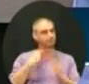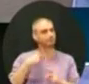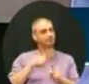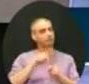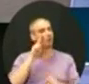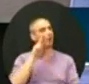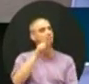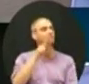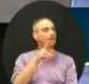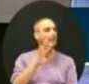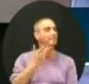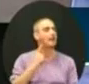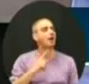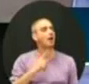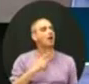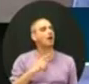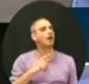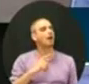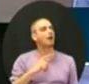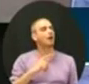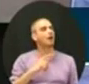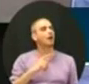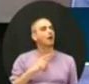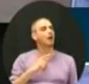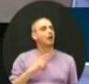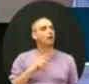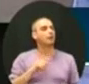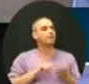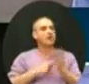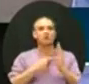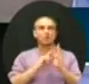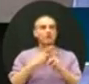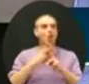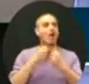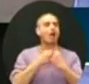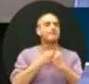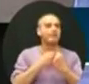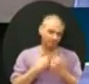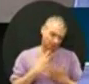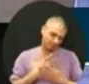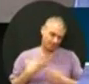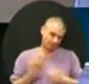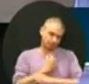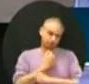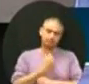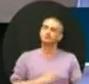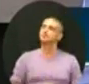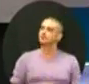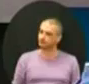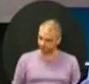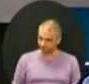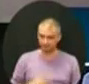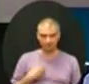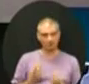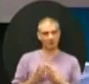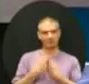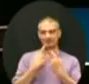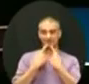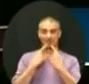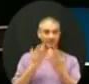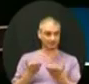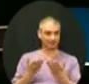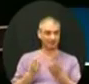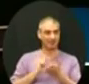להסתכל מה המטרות שלנו ולא רק מאבקים נקודתיים, אני השגתי את שלי. אוקיי, אז בואו נצרף לשיחה